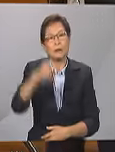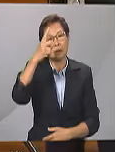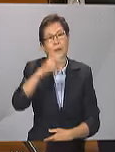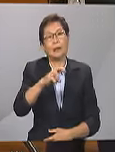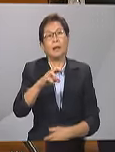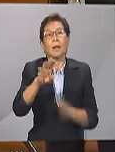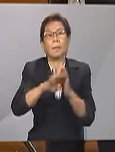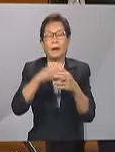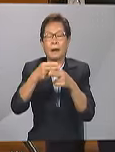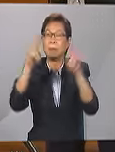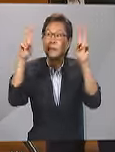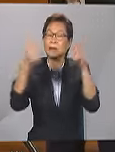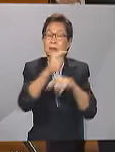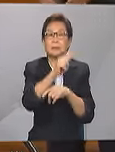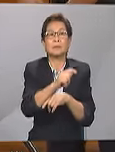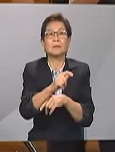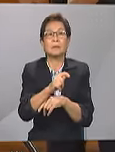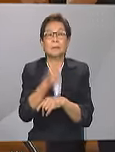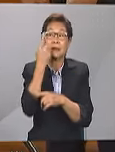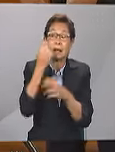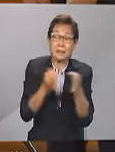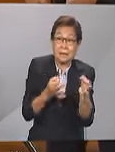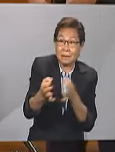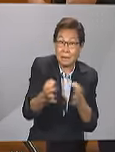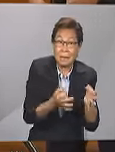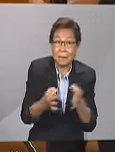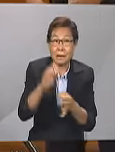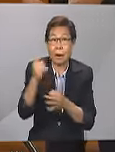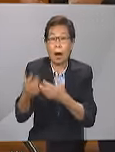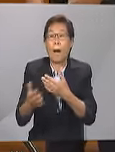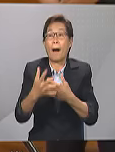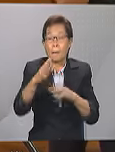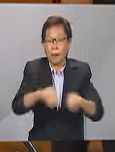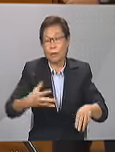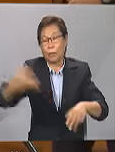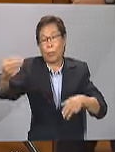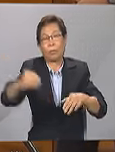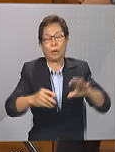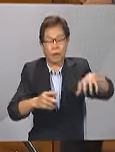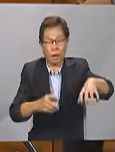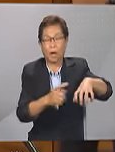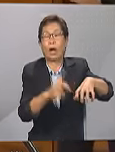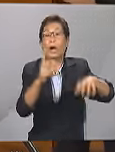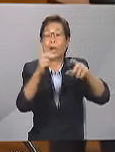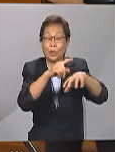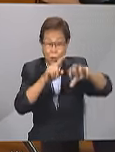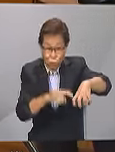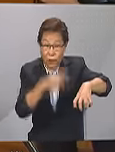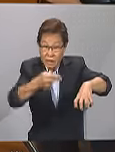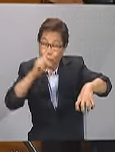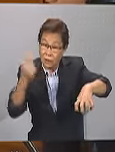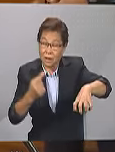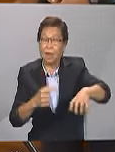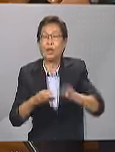Rising ras manusia tipe nama hadirat asli jelas kenapa hanya peperangan Plaza ke sunyi hijau saja maknanya pernah jayang